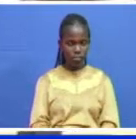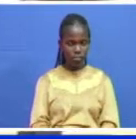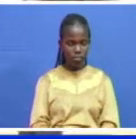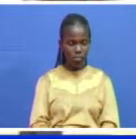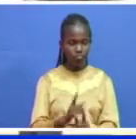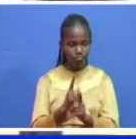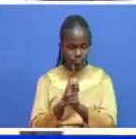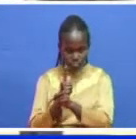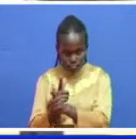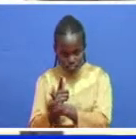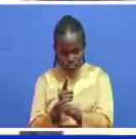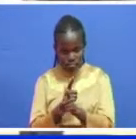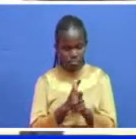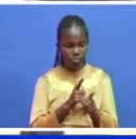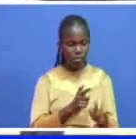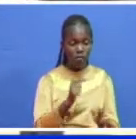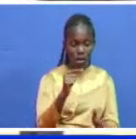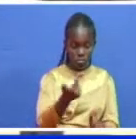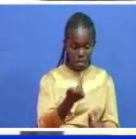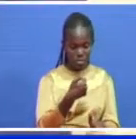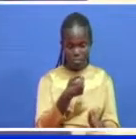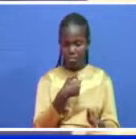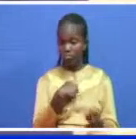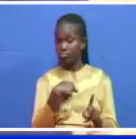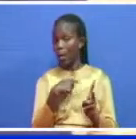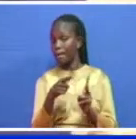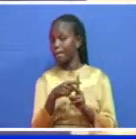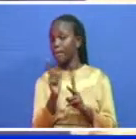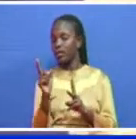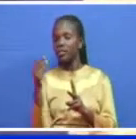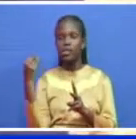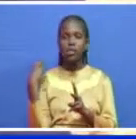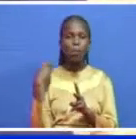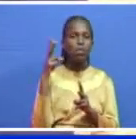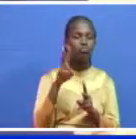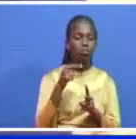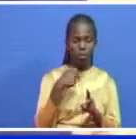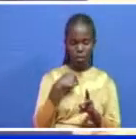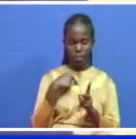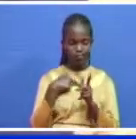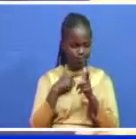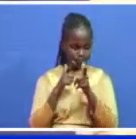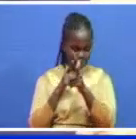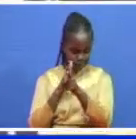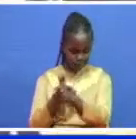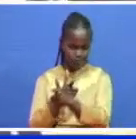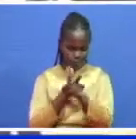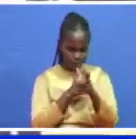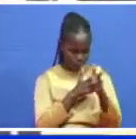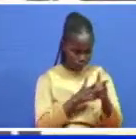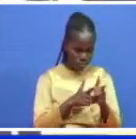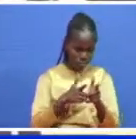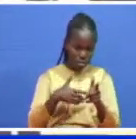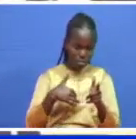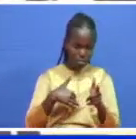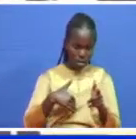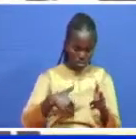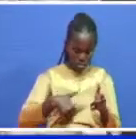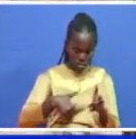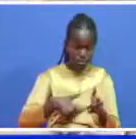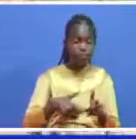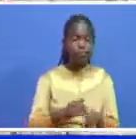mbee, ni navo kia. Sasikia keli, nye kina amba vie, katika te wavu, nina amba